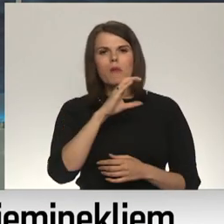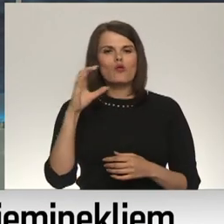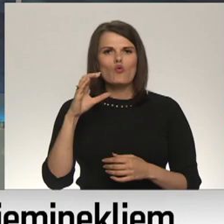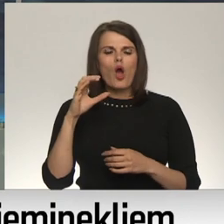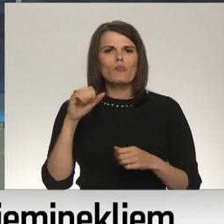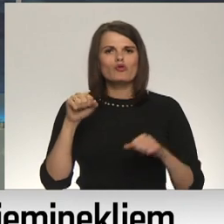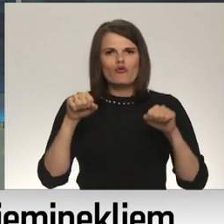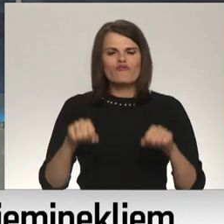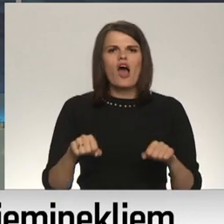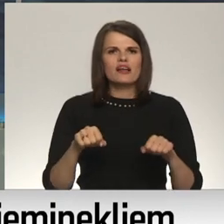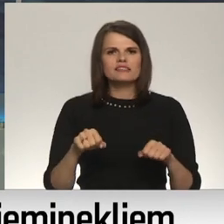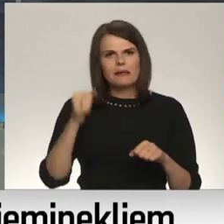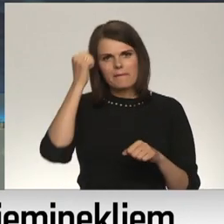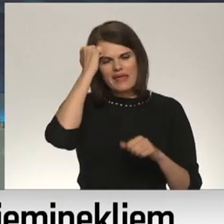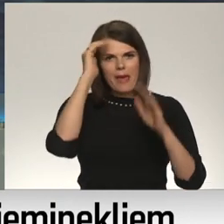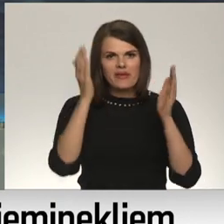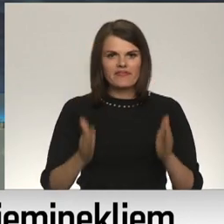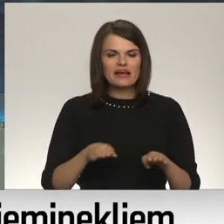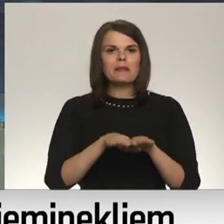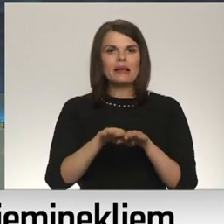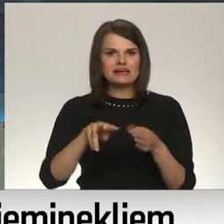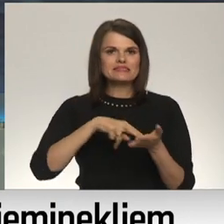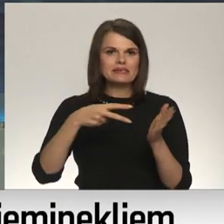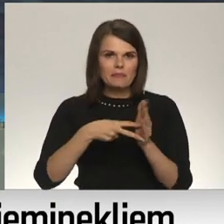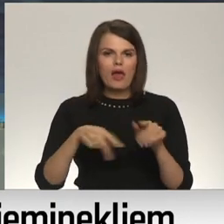režīma pieminekļiem. Un līdzīgi plāni ir arī Mārupes novadā.